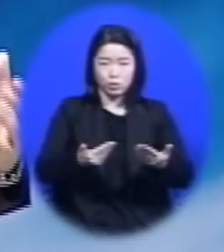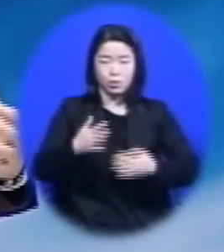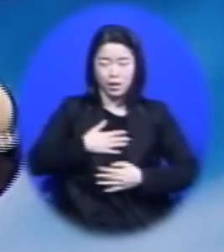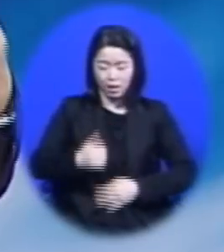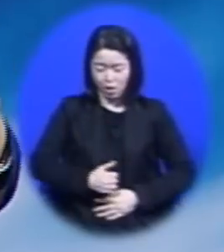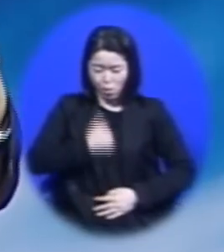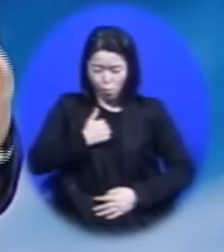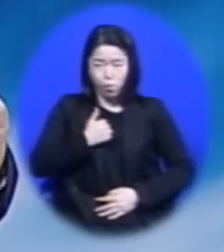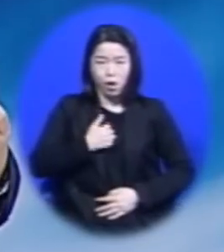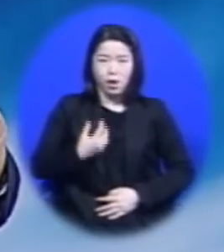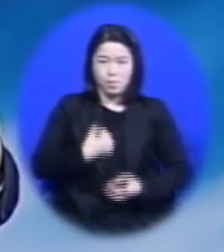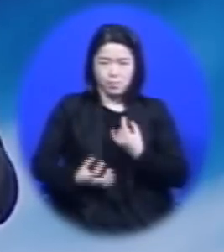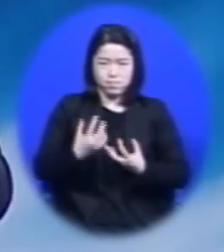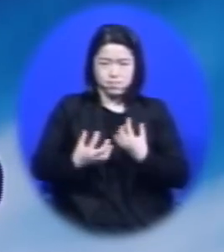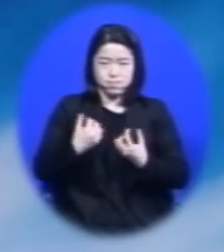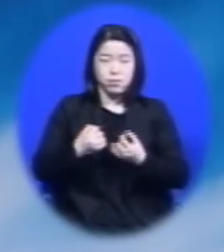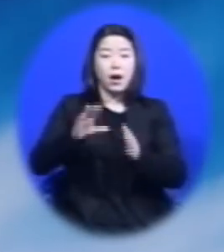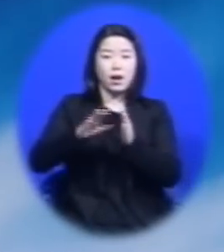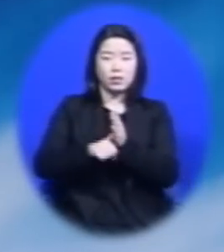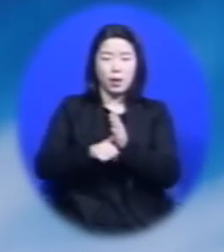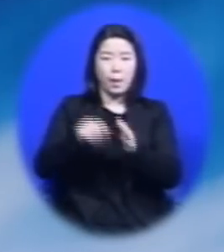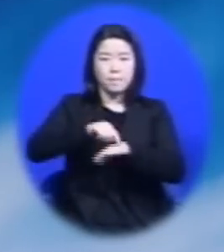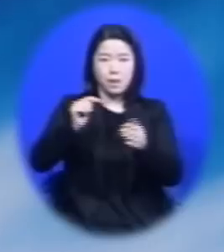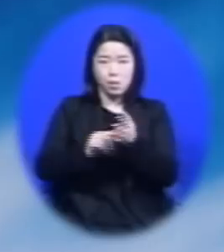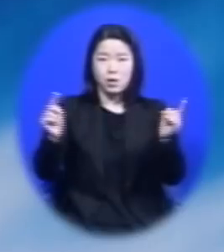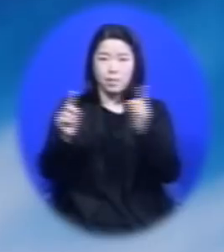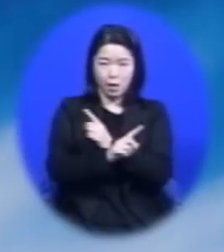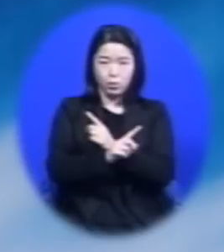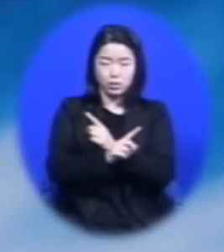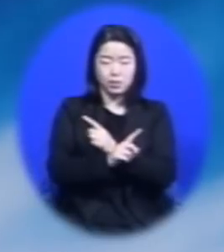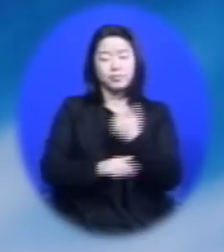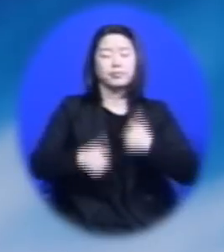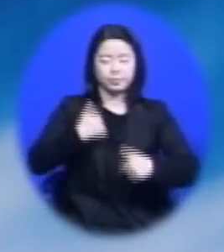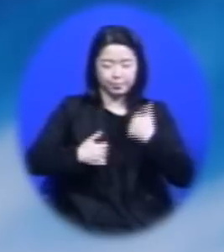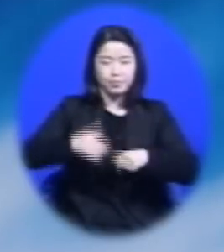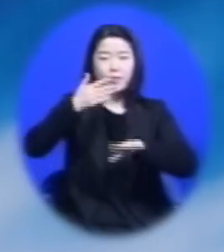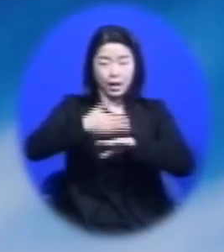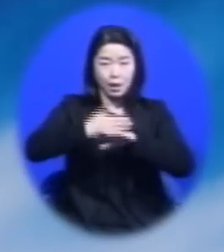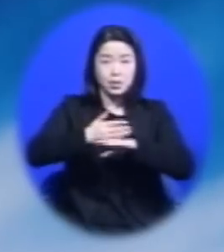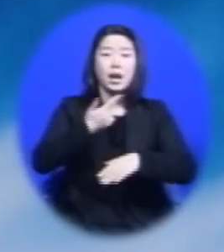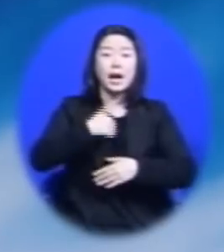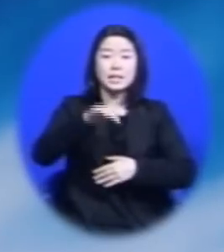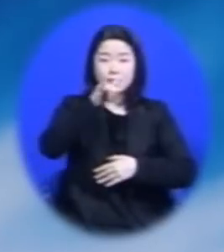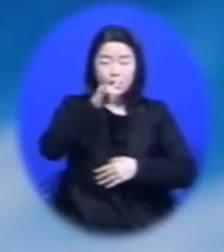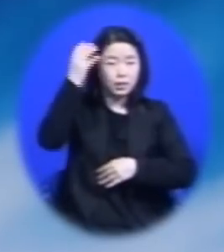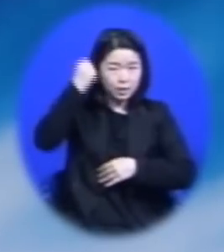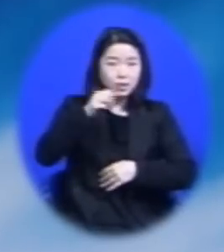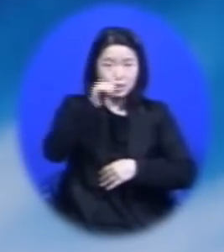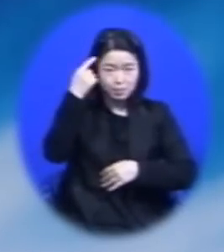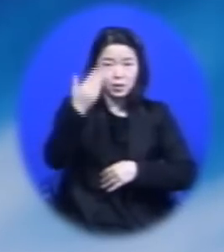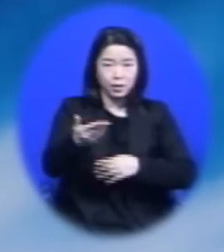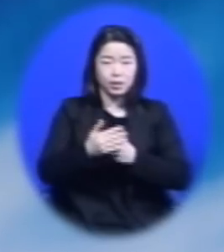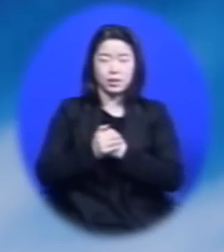막 화가 나고 속이 부글부글 끓는데 마음을 바꿔 가지고 기뻐하고 감사해 본 이런 기억이